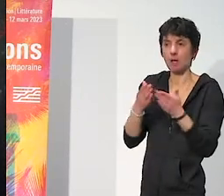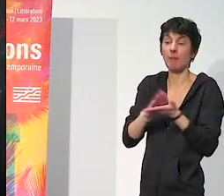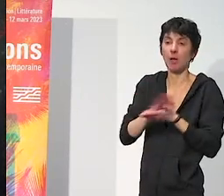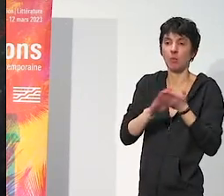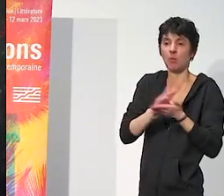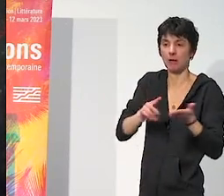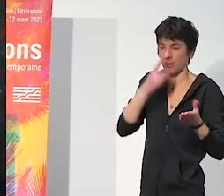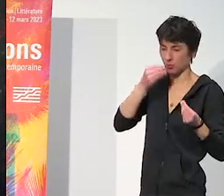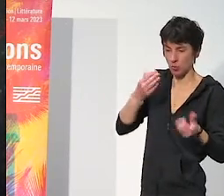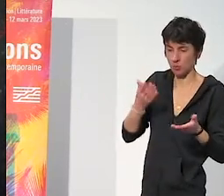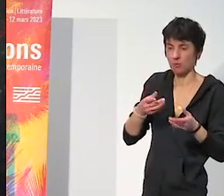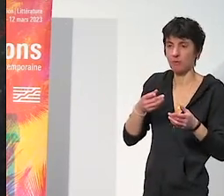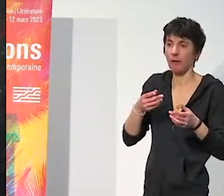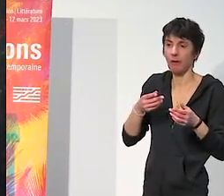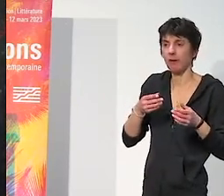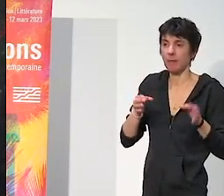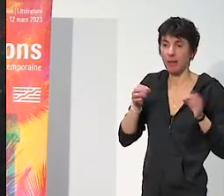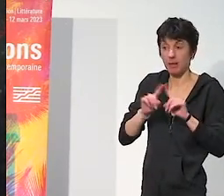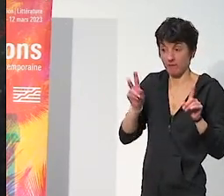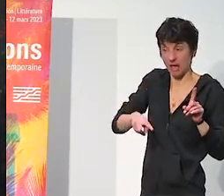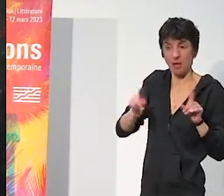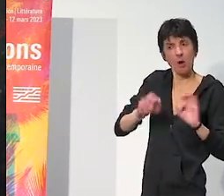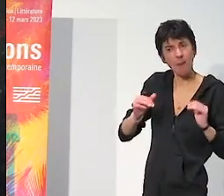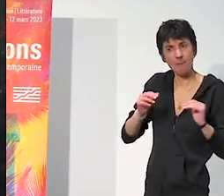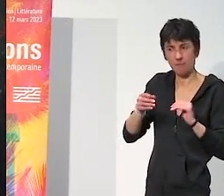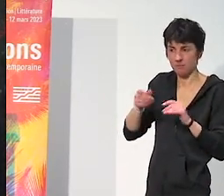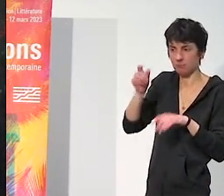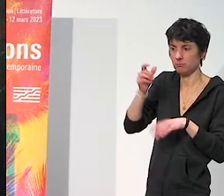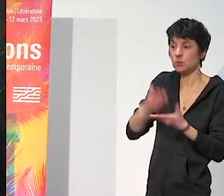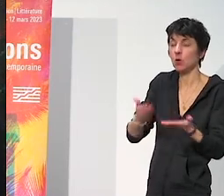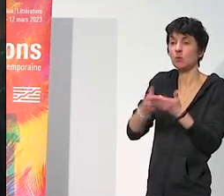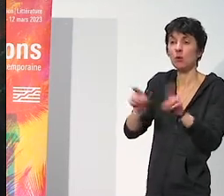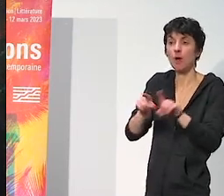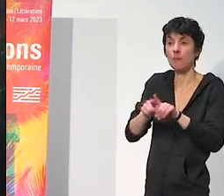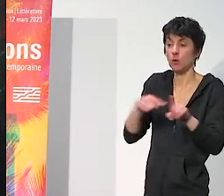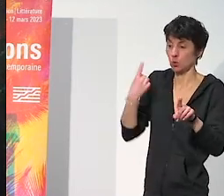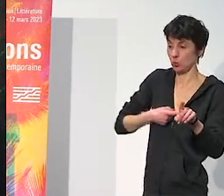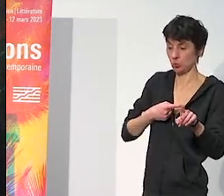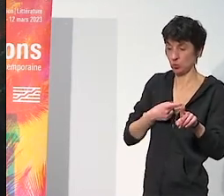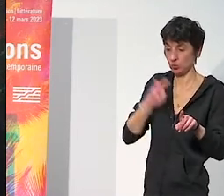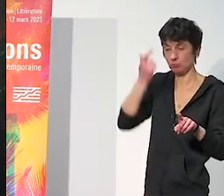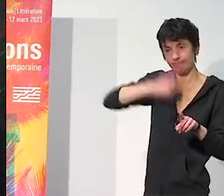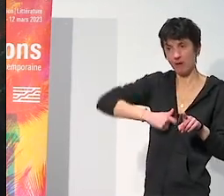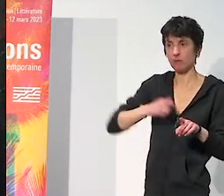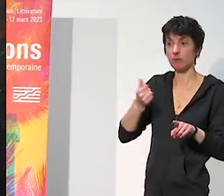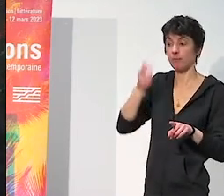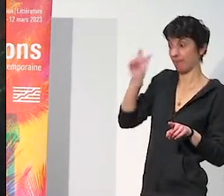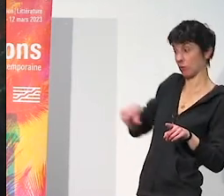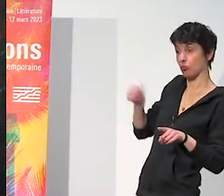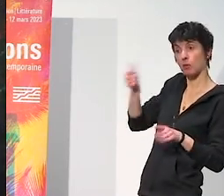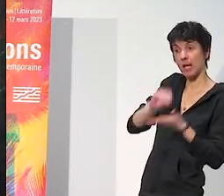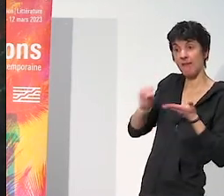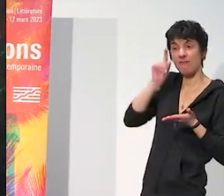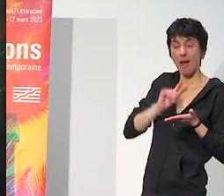peu banal, mais c'est quand même vrai. C'est-à-dire que quand on est une écrivaine, c'est un